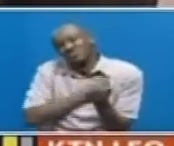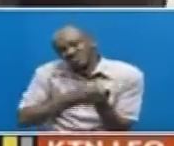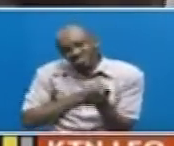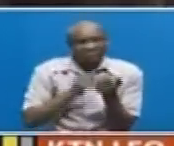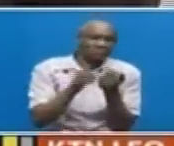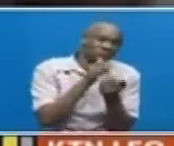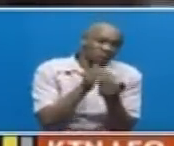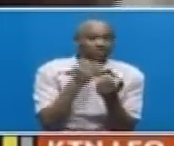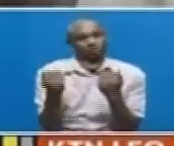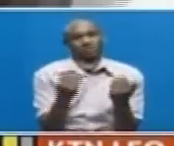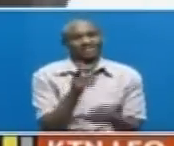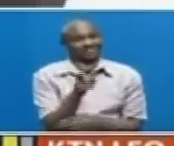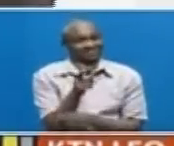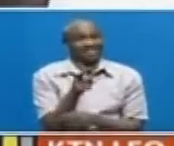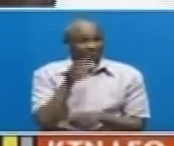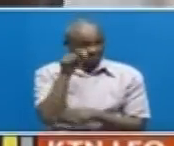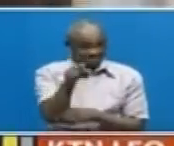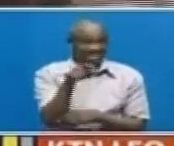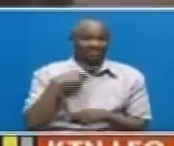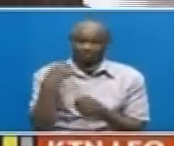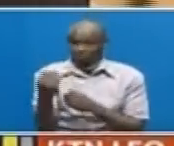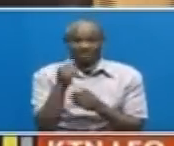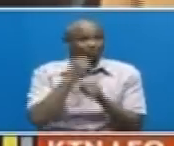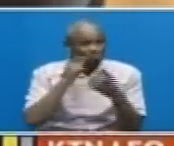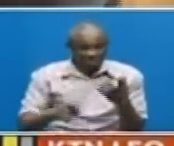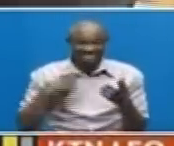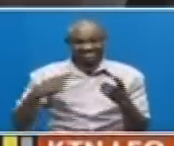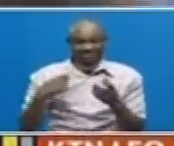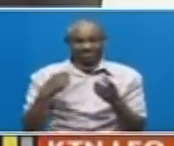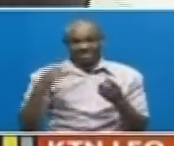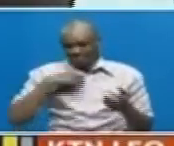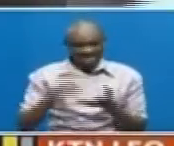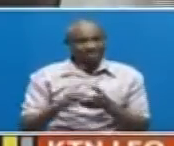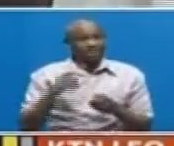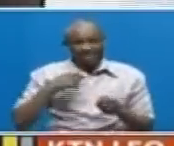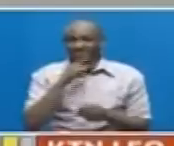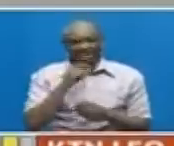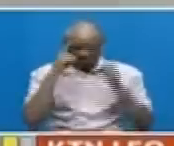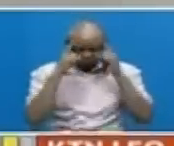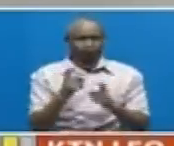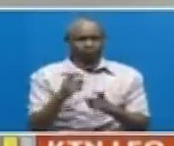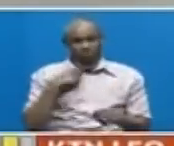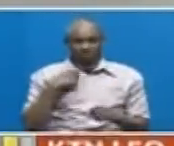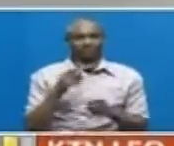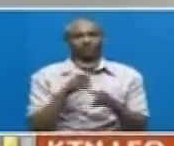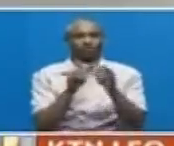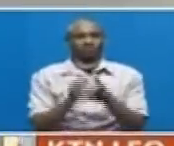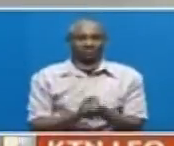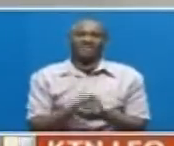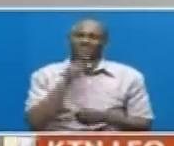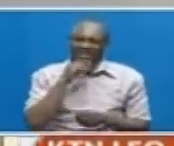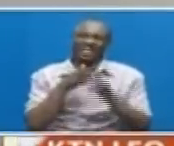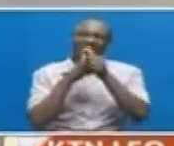soothe the children, and they lack that toughness that a father gives to a child. Papa ndiye kiongozi wa